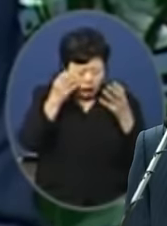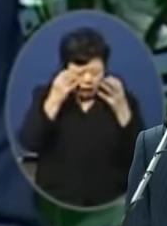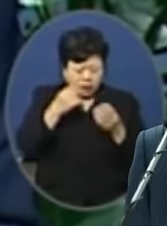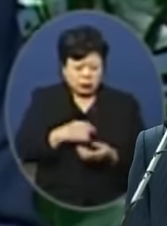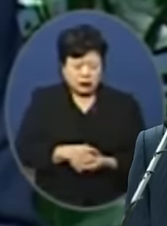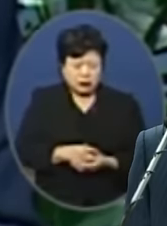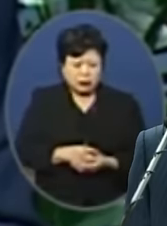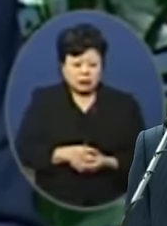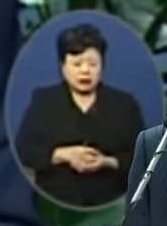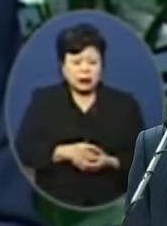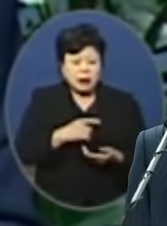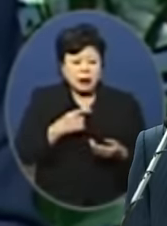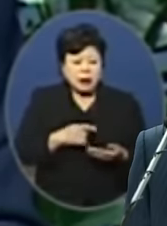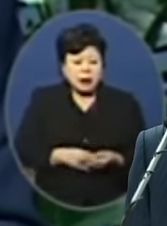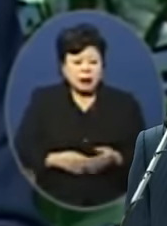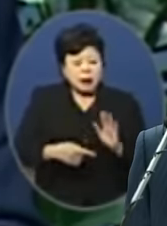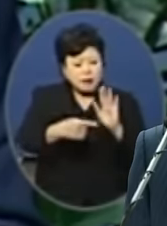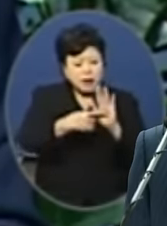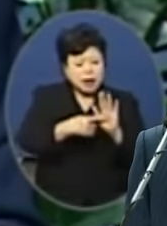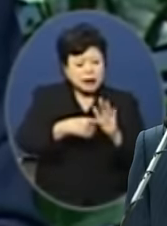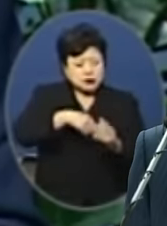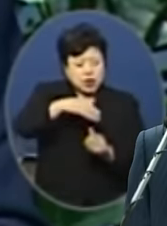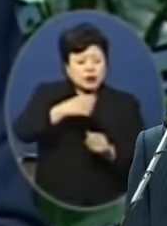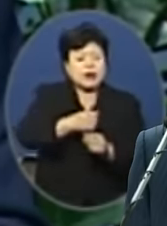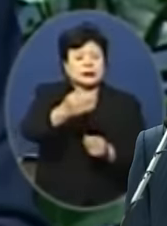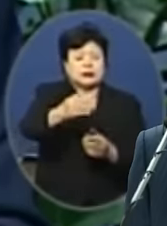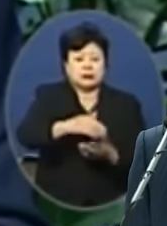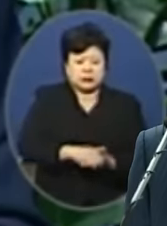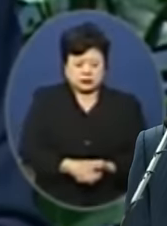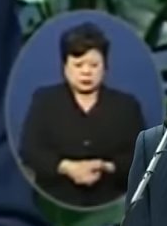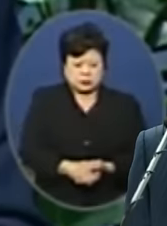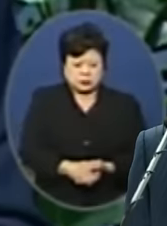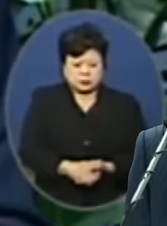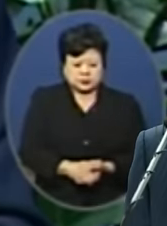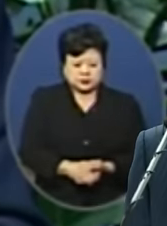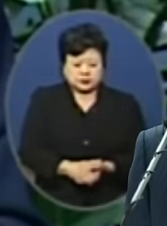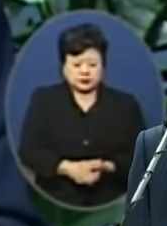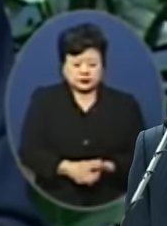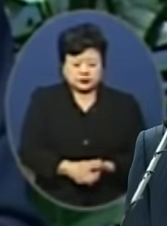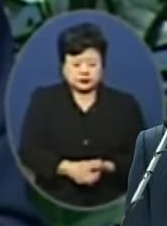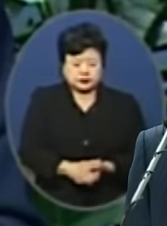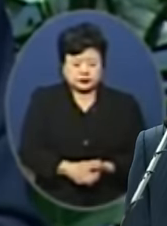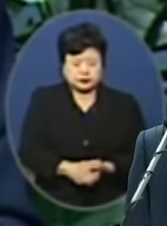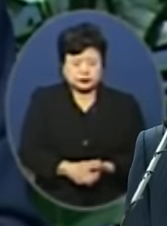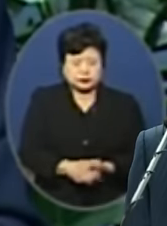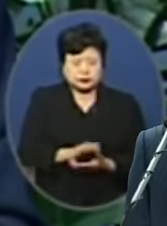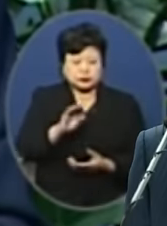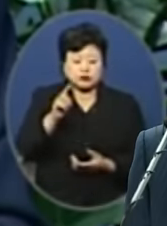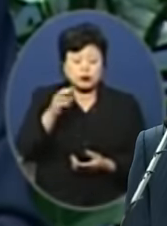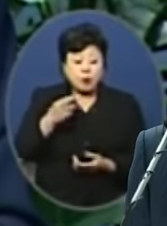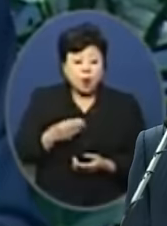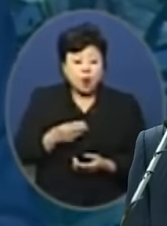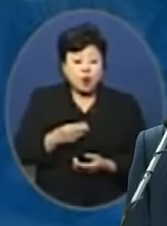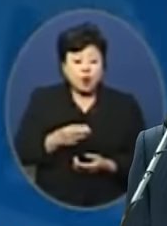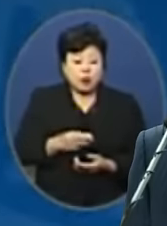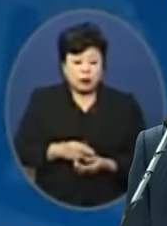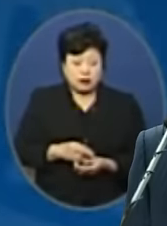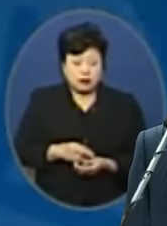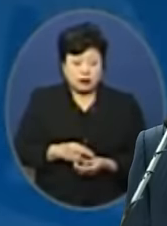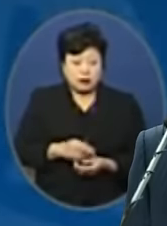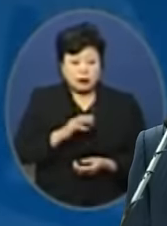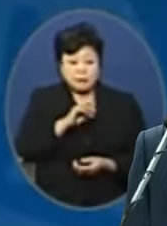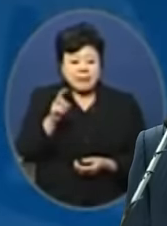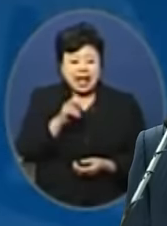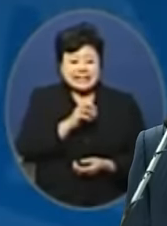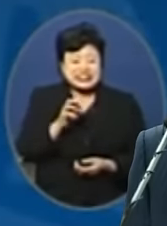부정적인 환경을 만들어내는 것입니다. 폴 마이어라는